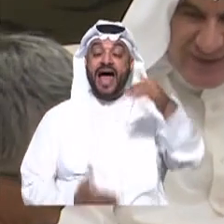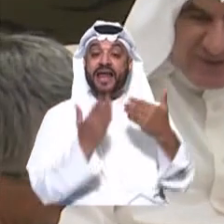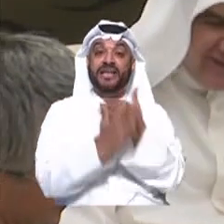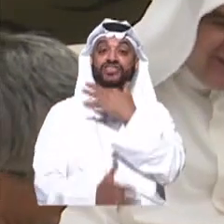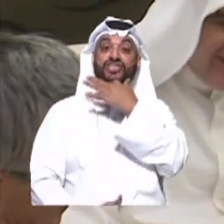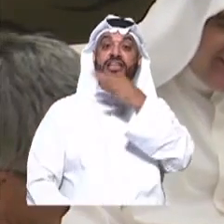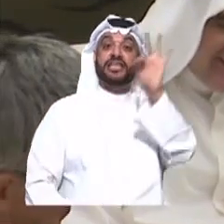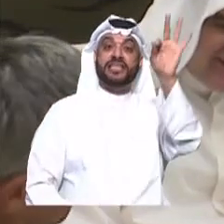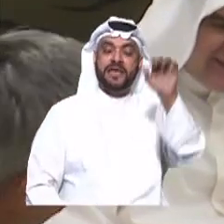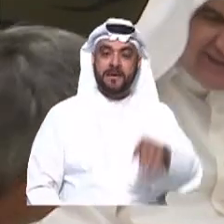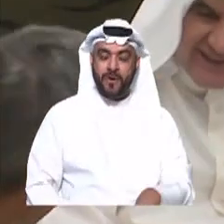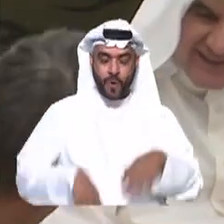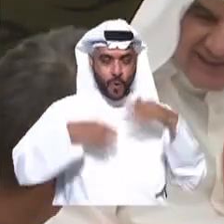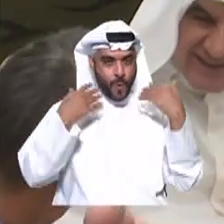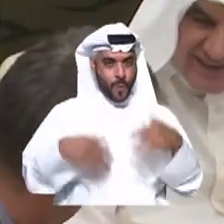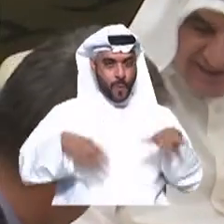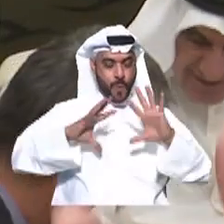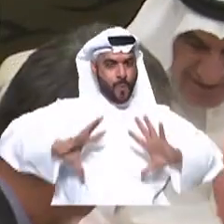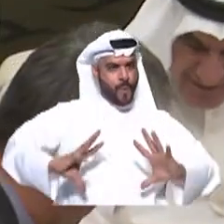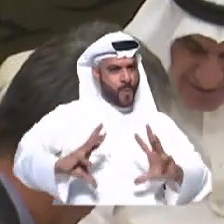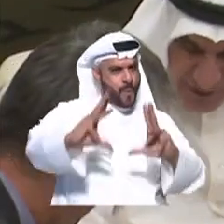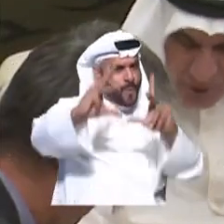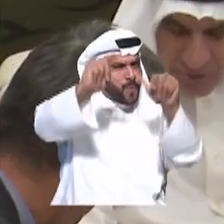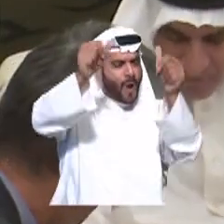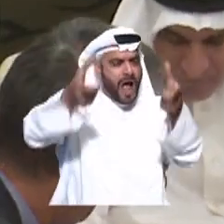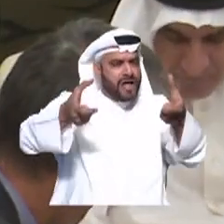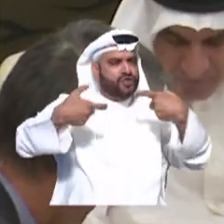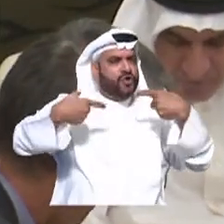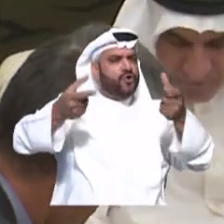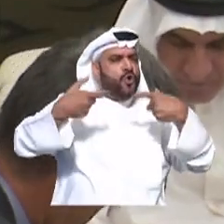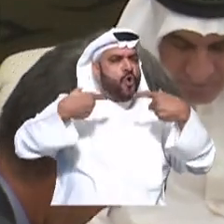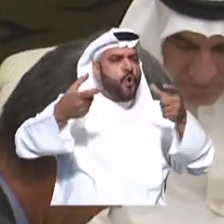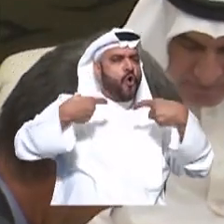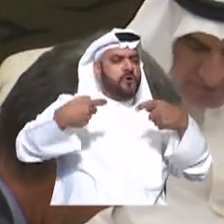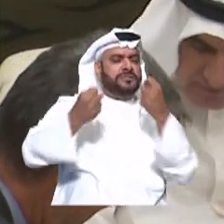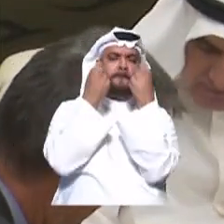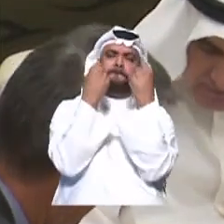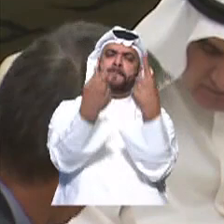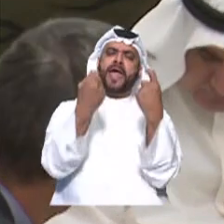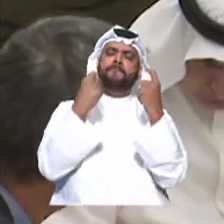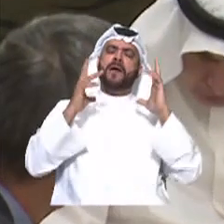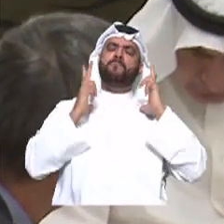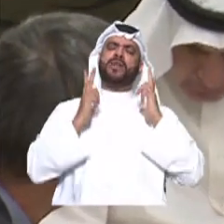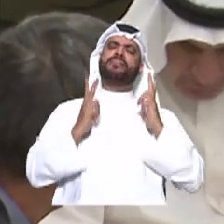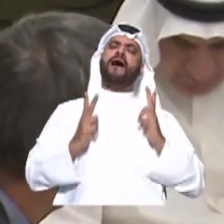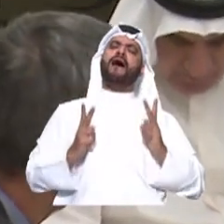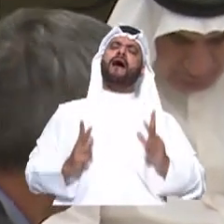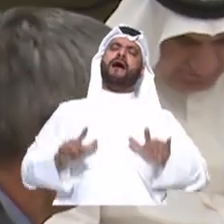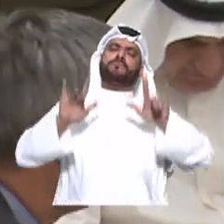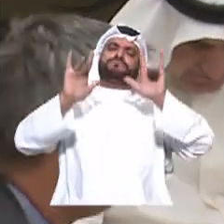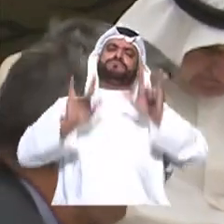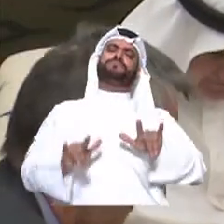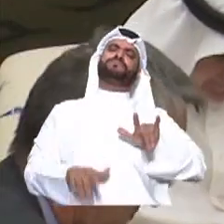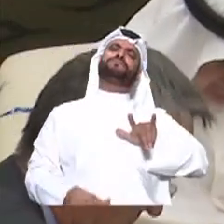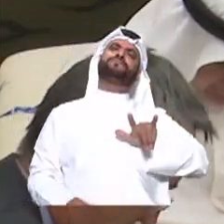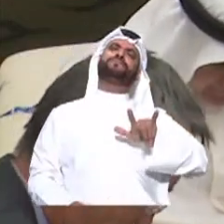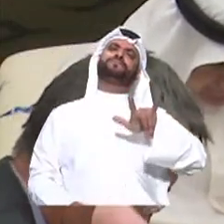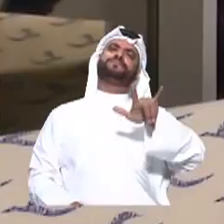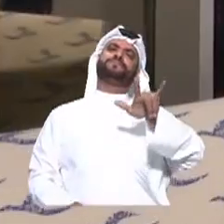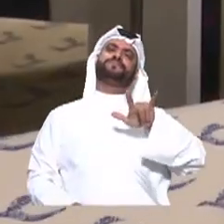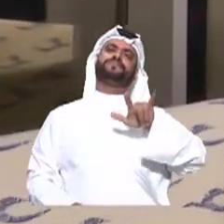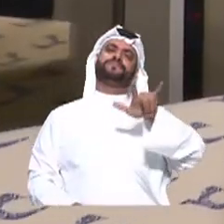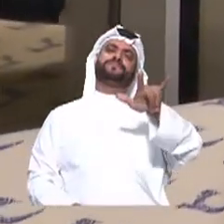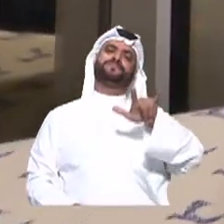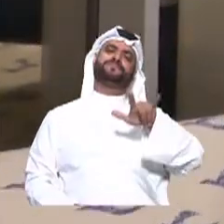A330-800، حيث التطور والتكنولوجيا والأمان، وهو ما تمتلكه إيرباص من خلال مهندسيها.